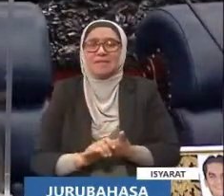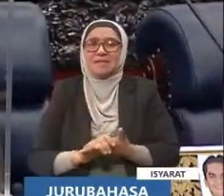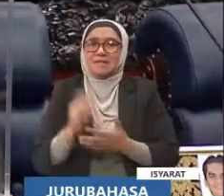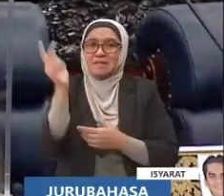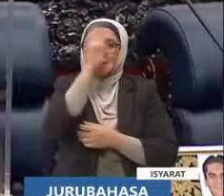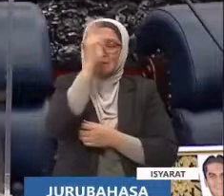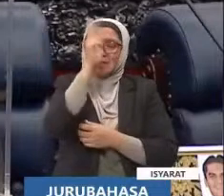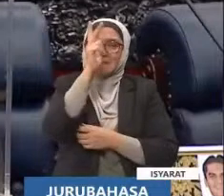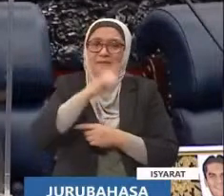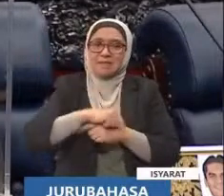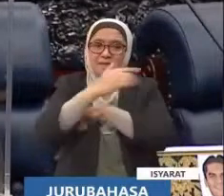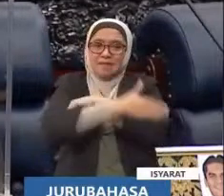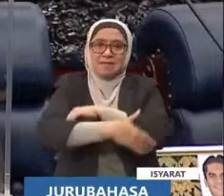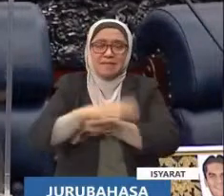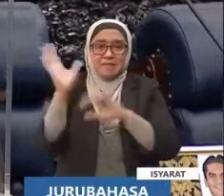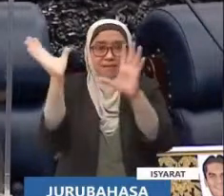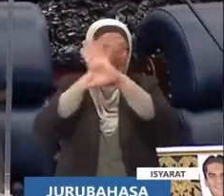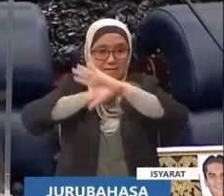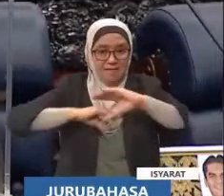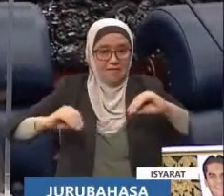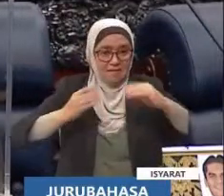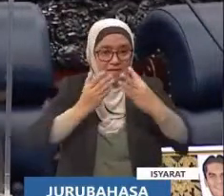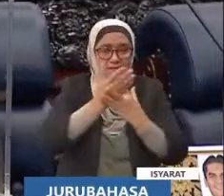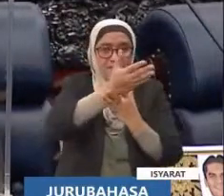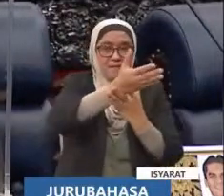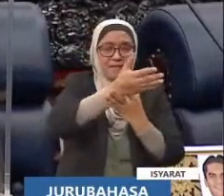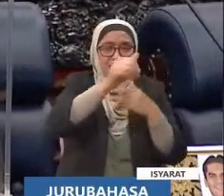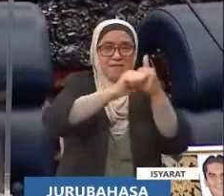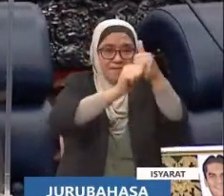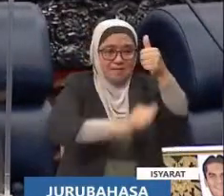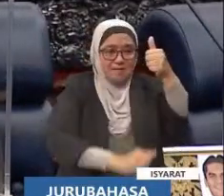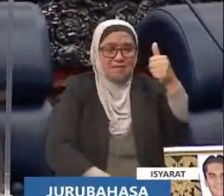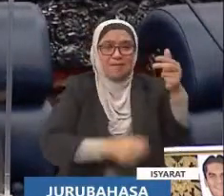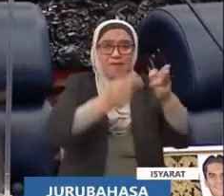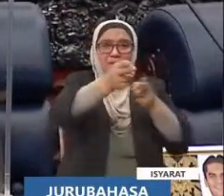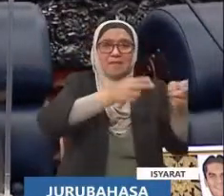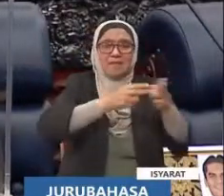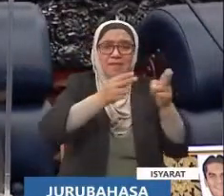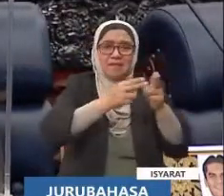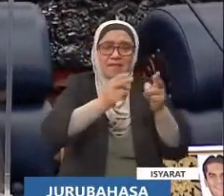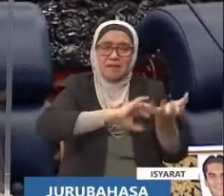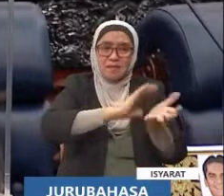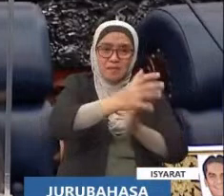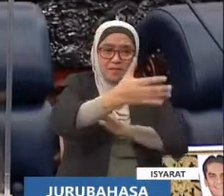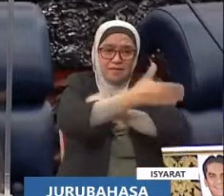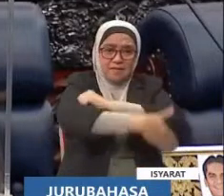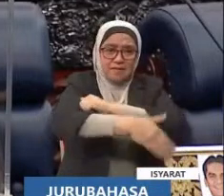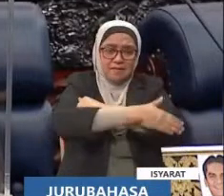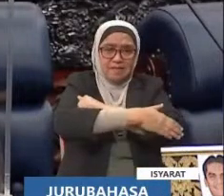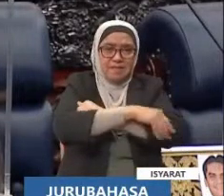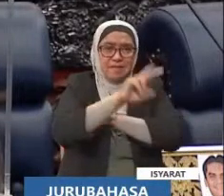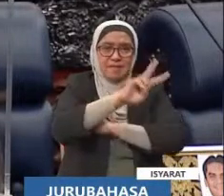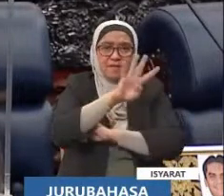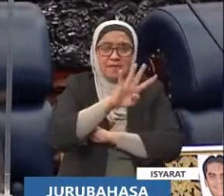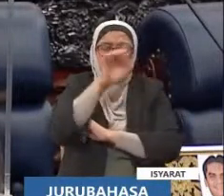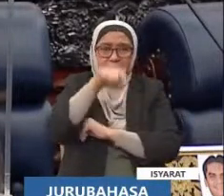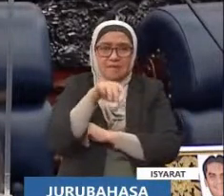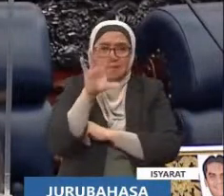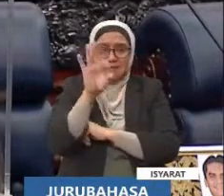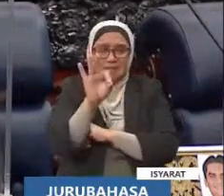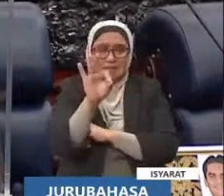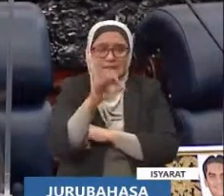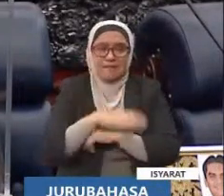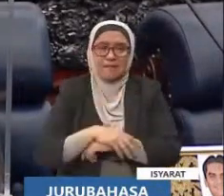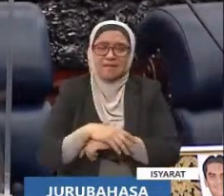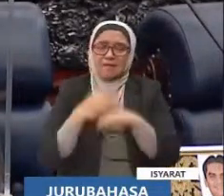900k Jan Negeri srawak melalui Jateng kuasa pengurusan bencana Negeri pada 2 perempat September 2001